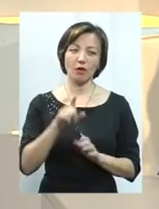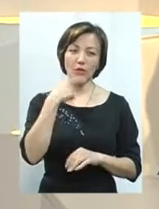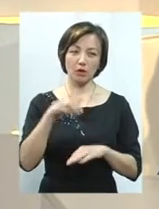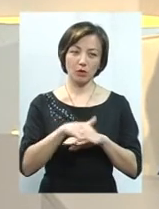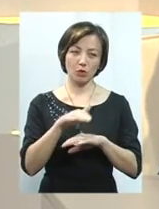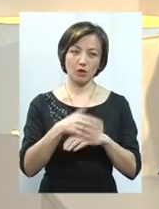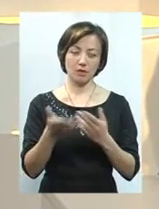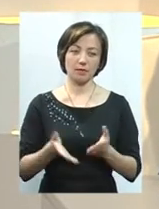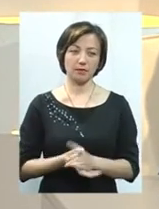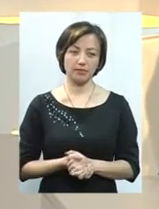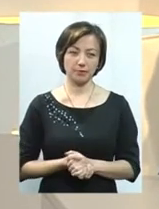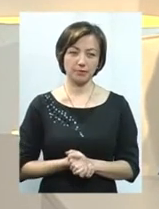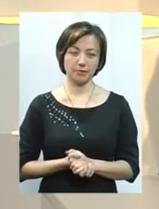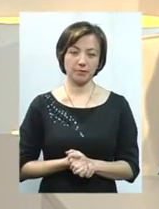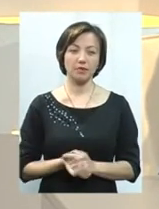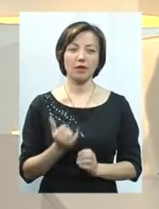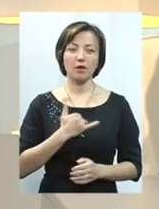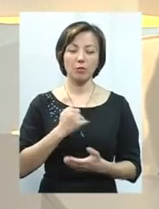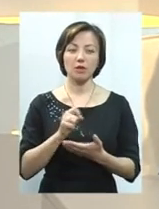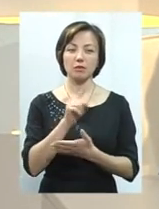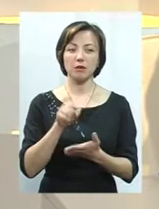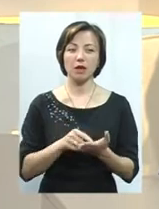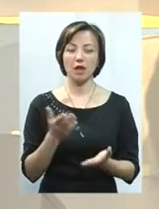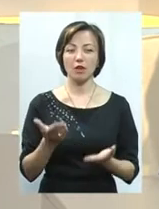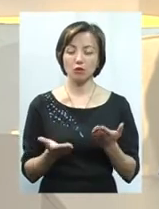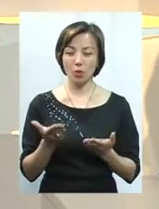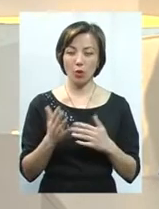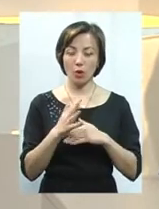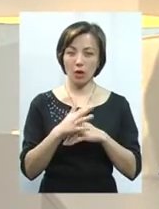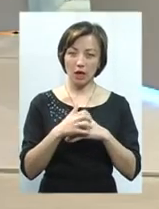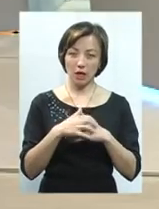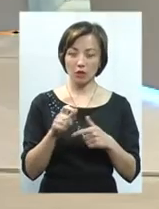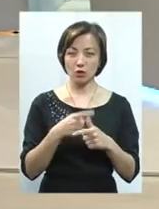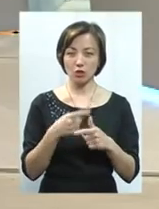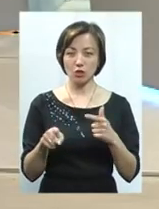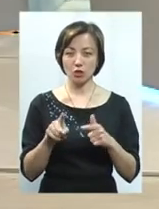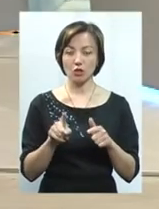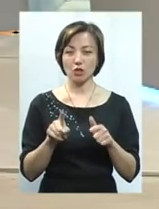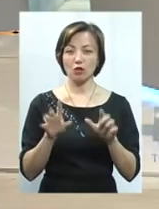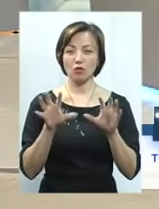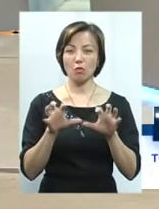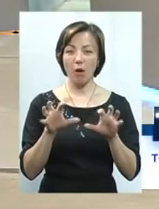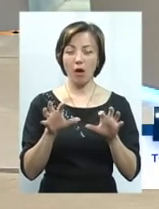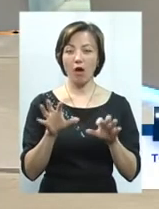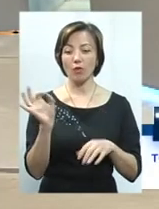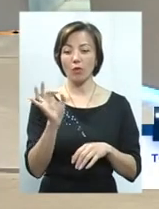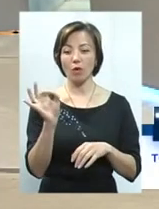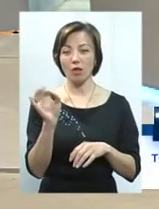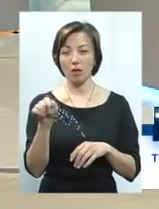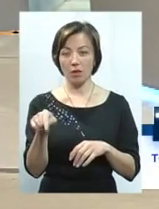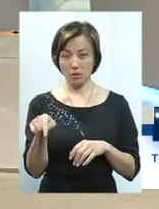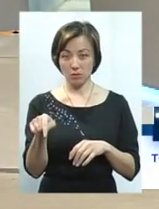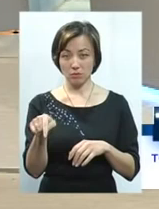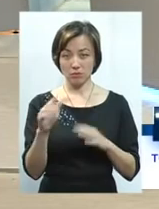ласка. У мене таке запитання. Якщо кіт чи собака ходять в хаті, то кіт помічає